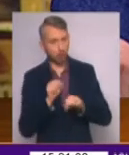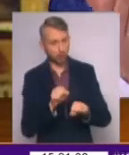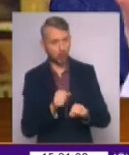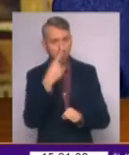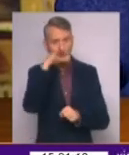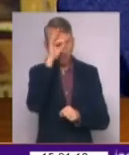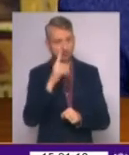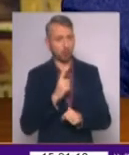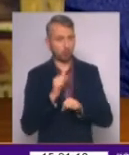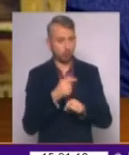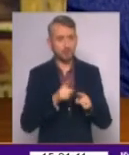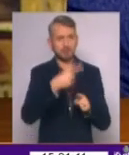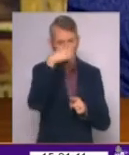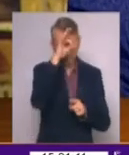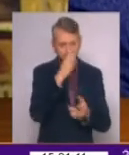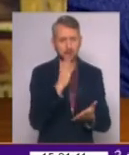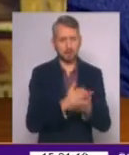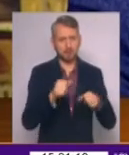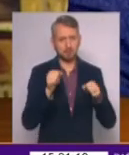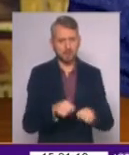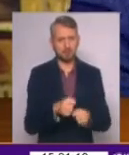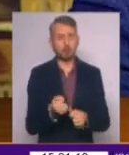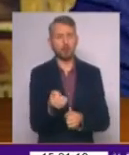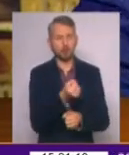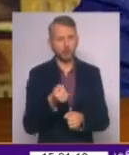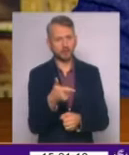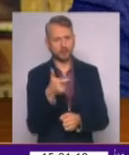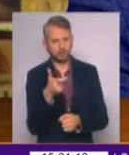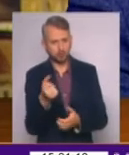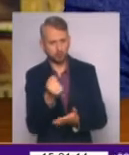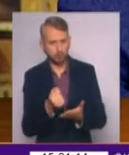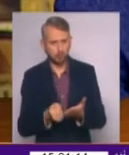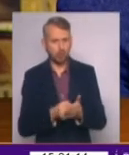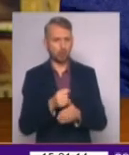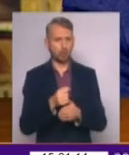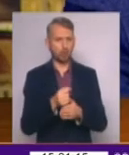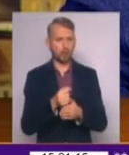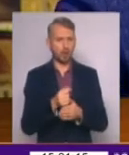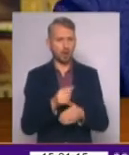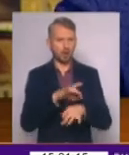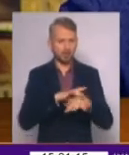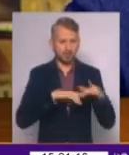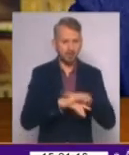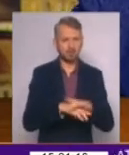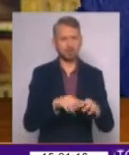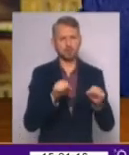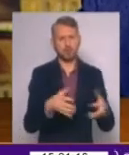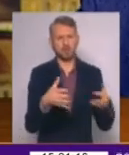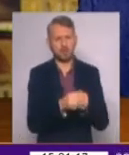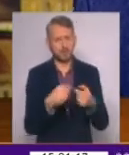охорони – це поліція, яка має право носити вогнепальну зброю, кайданки, мають право затримати когось і так далі.